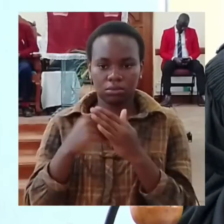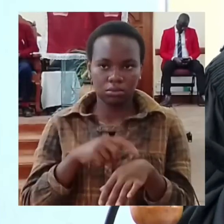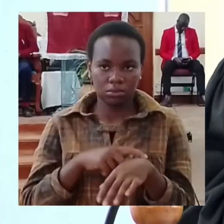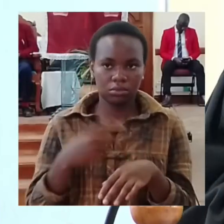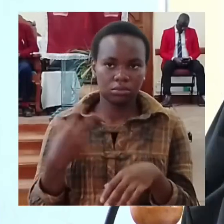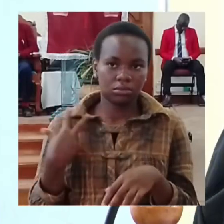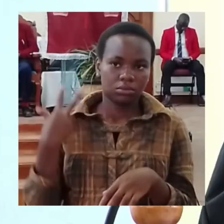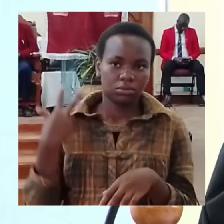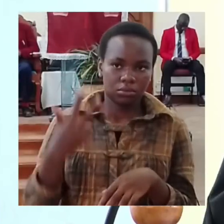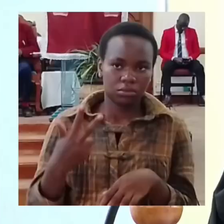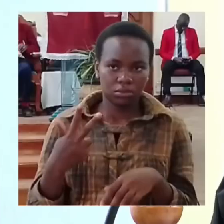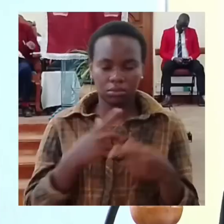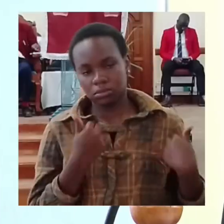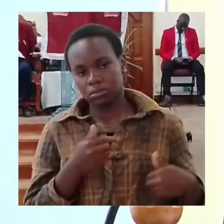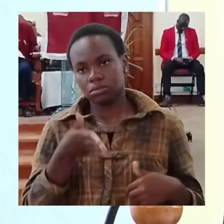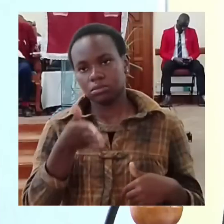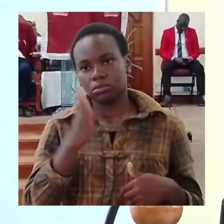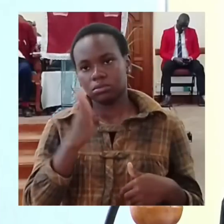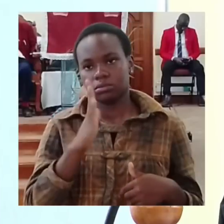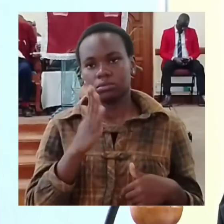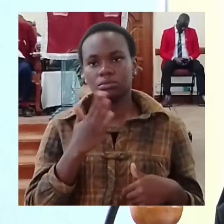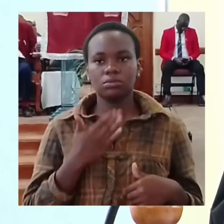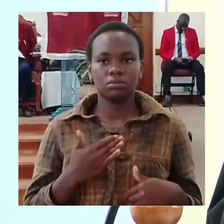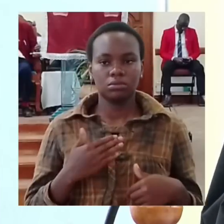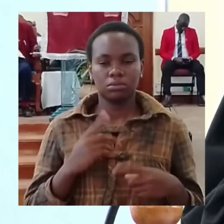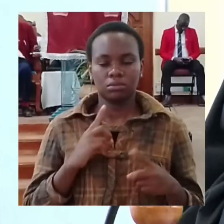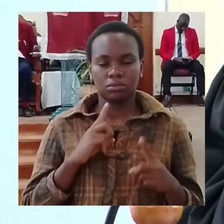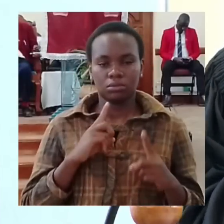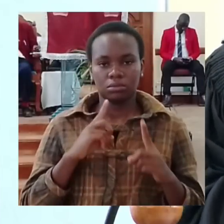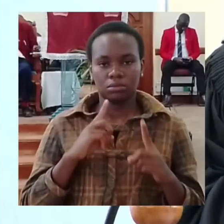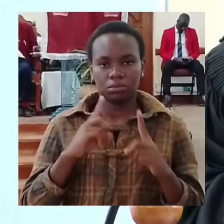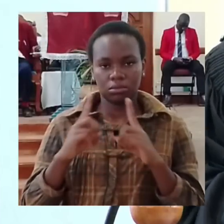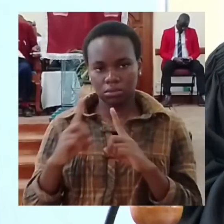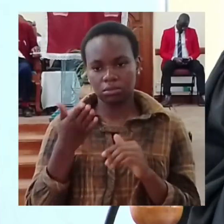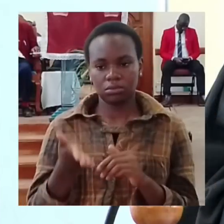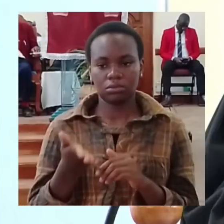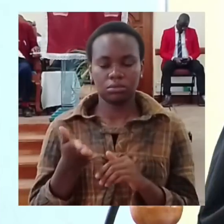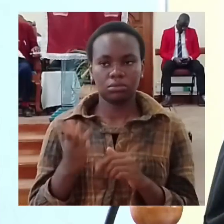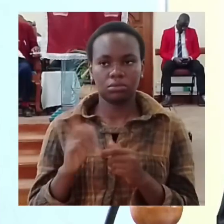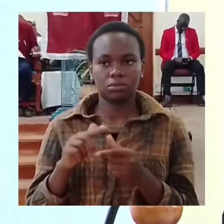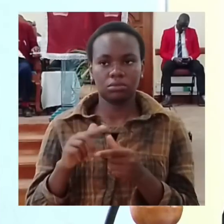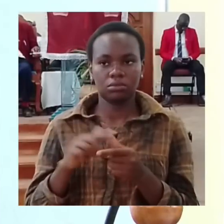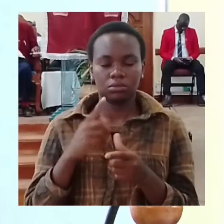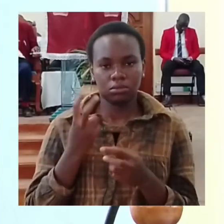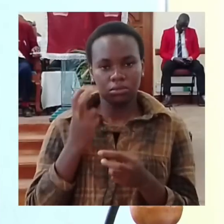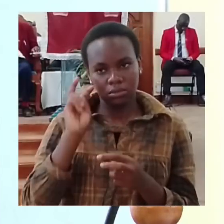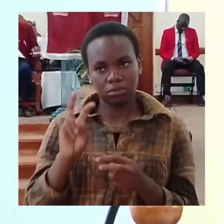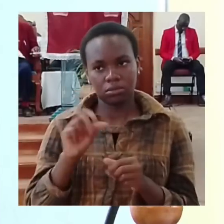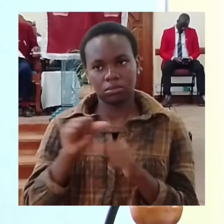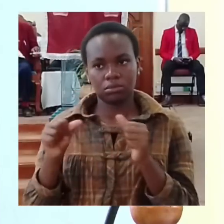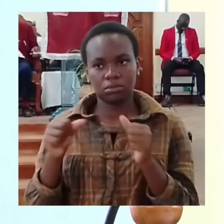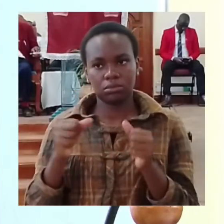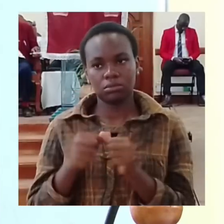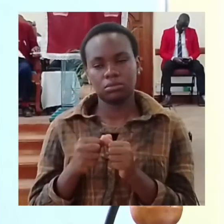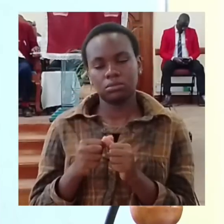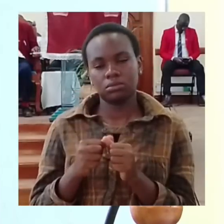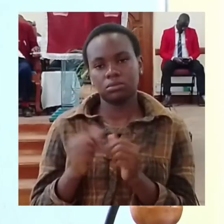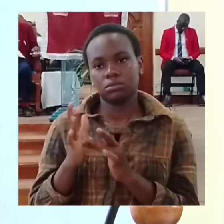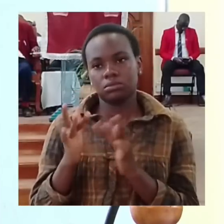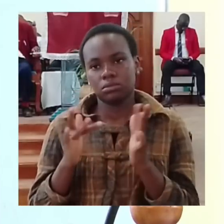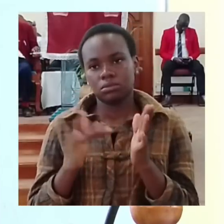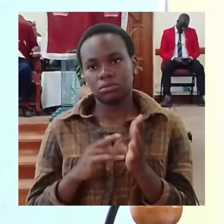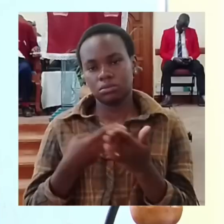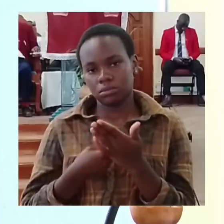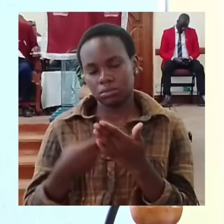arenda tũgĩe nayo nĩ ciugo iria citũtongoririe mũthenya wa ũmũthĩ. Atĩ nĩ nyonete Mwathani arauga atĩrĩrĩ,